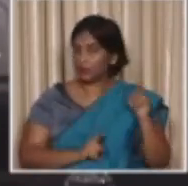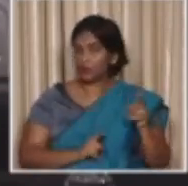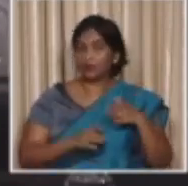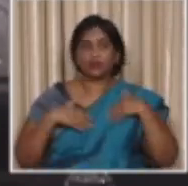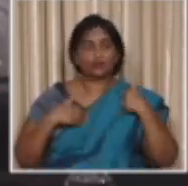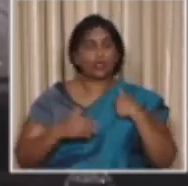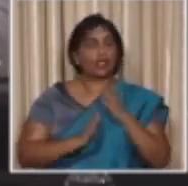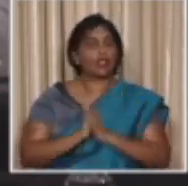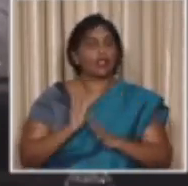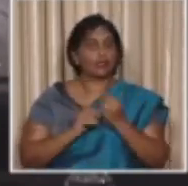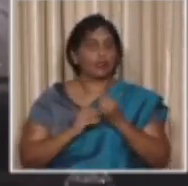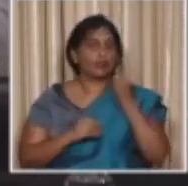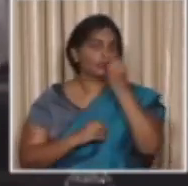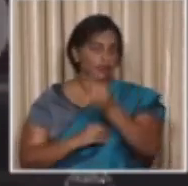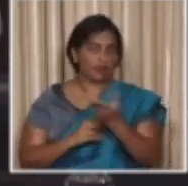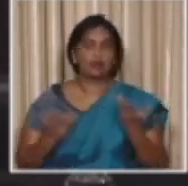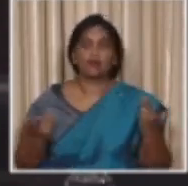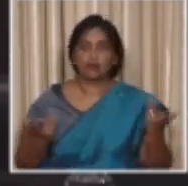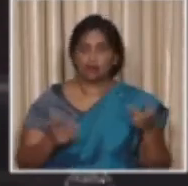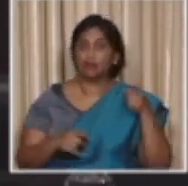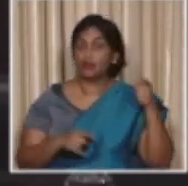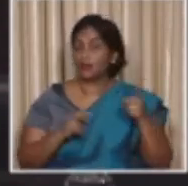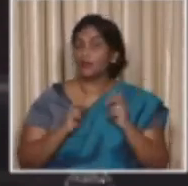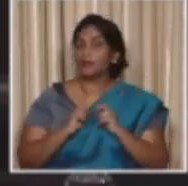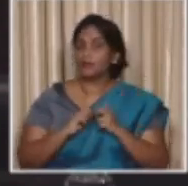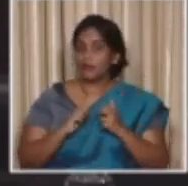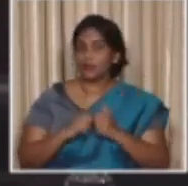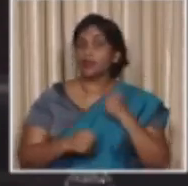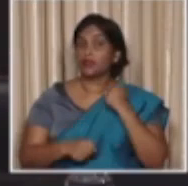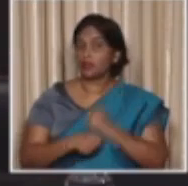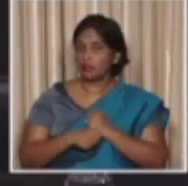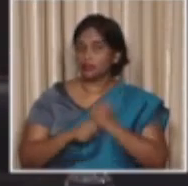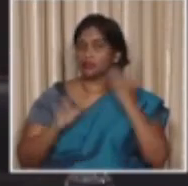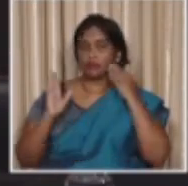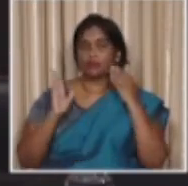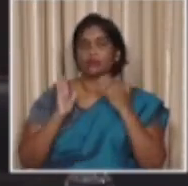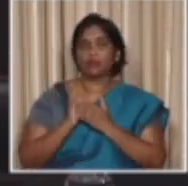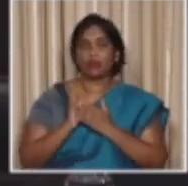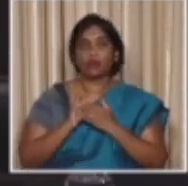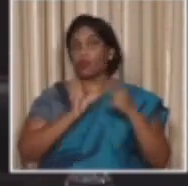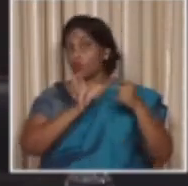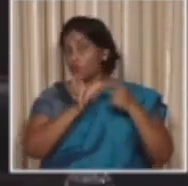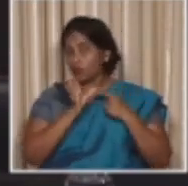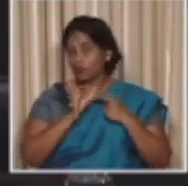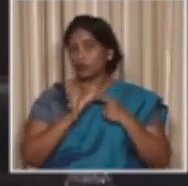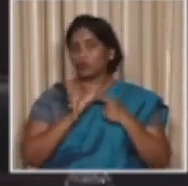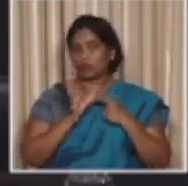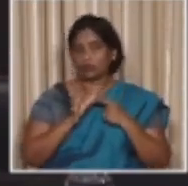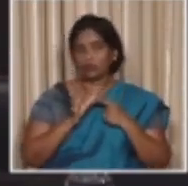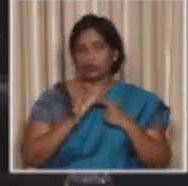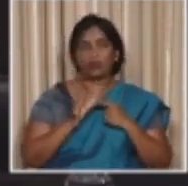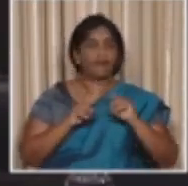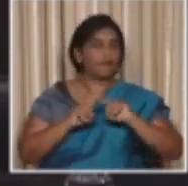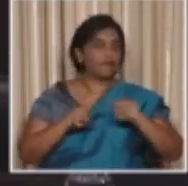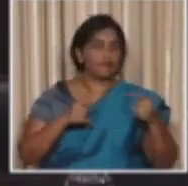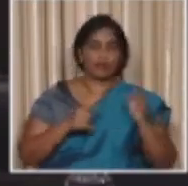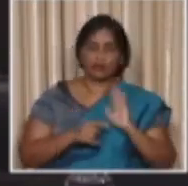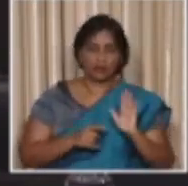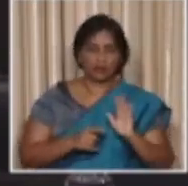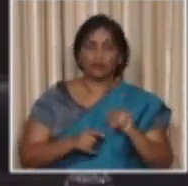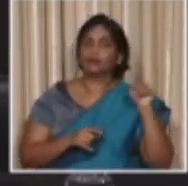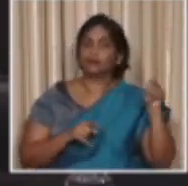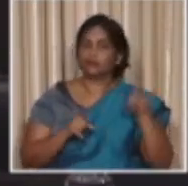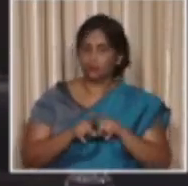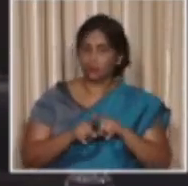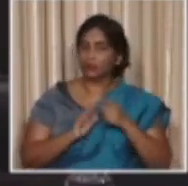සෞඛ්‍ය අමාත්‍යවරයාට ඒක දෙන්න බෑ. එතන ප්‍රශ්නේ තියෙන්නේ රජයේ මේ සම්බන්ධයෙන් දක්වන ප්‍රතිචාරය මිසක් වෙන මොකක්වත් නෙමෙයි. ඒ